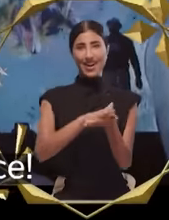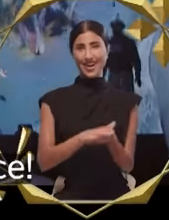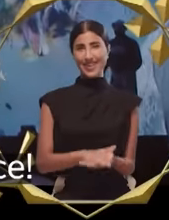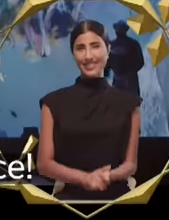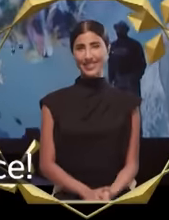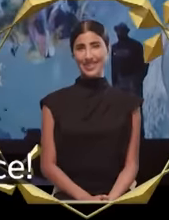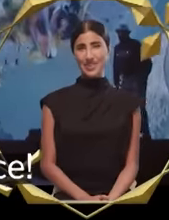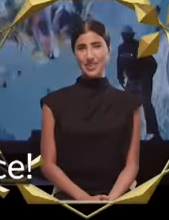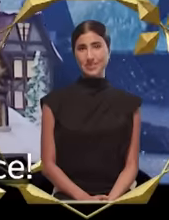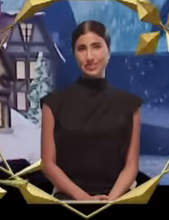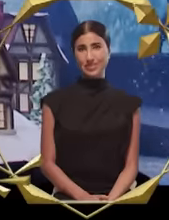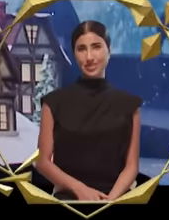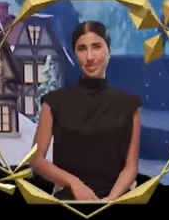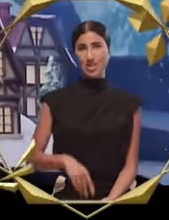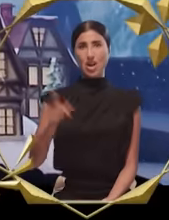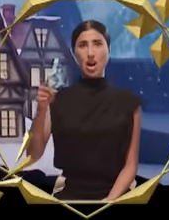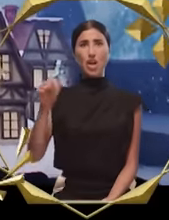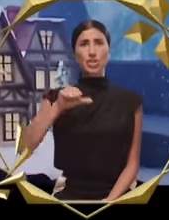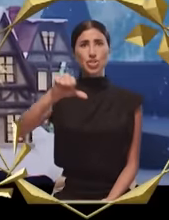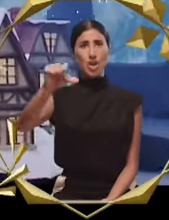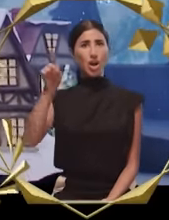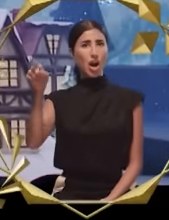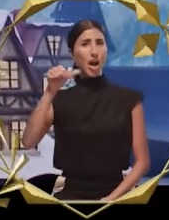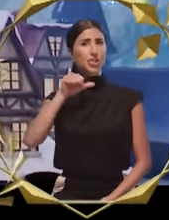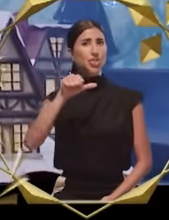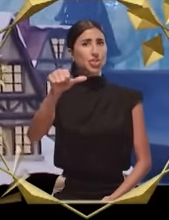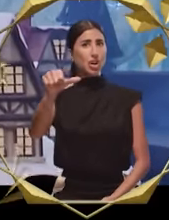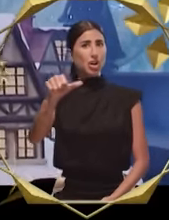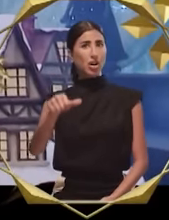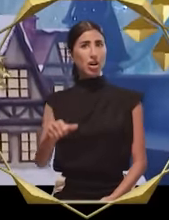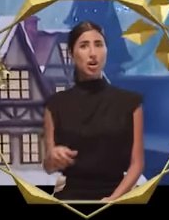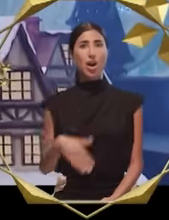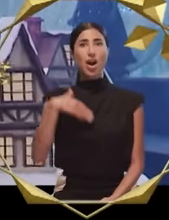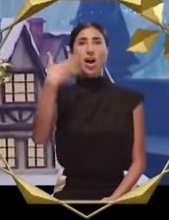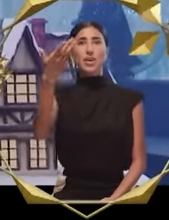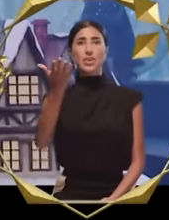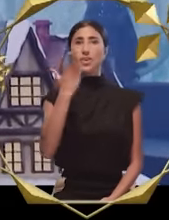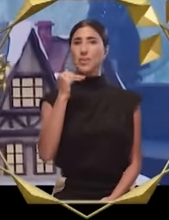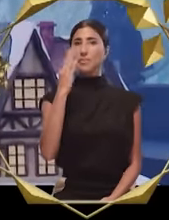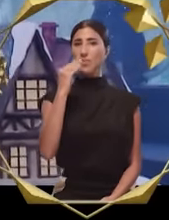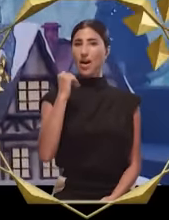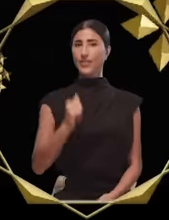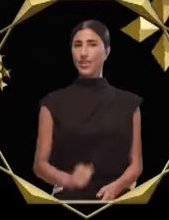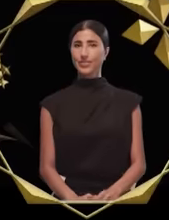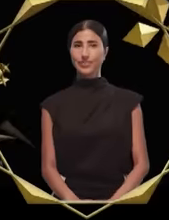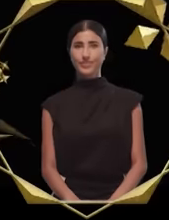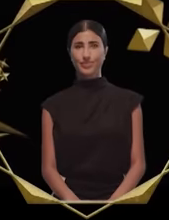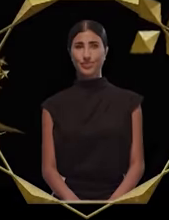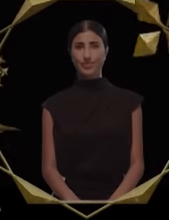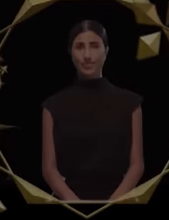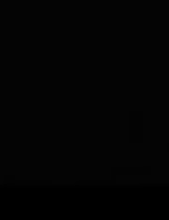أصلا حتى الشر حتى الشر خير فقد قلبه بصره.